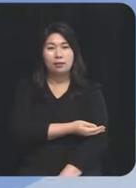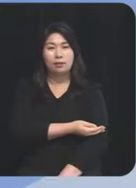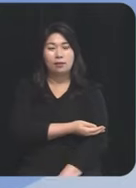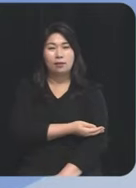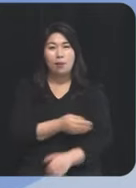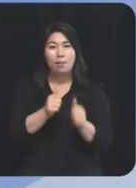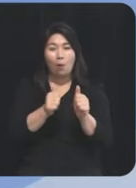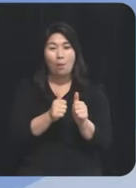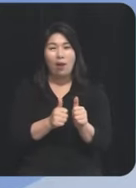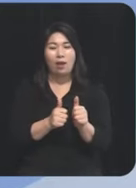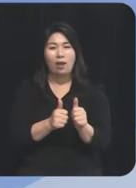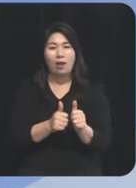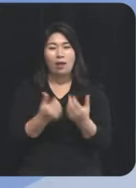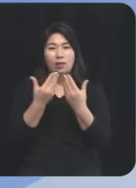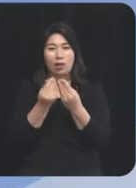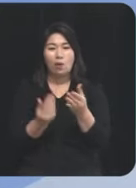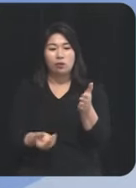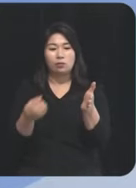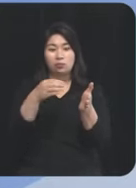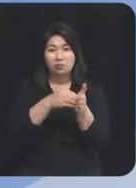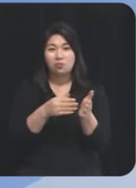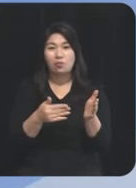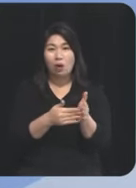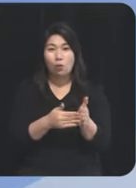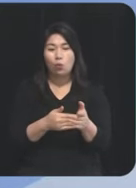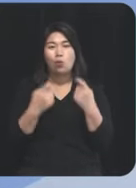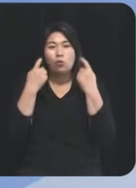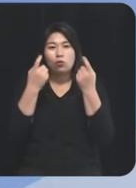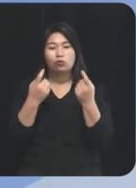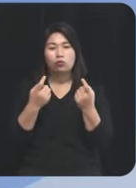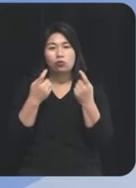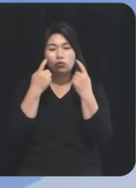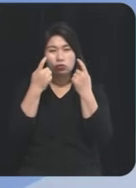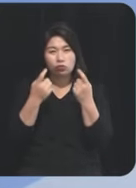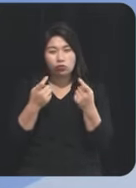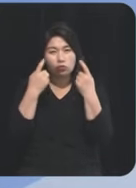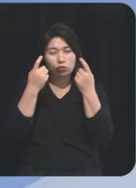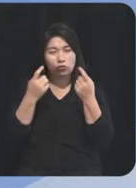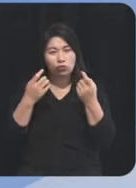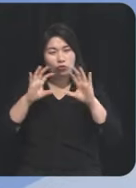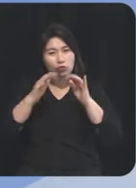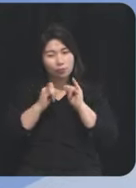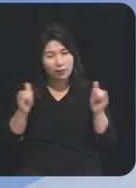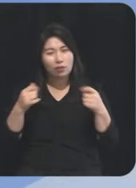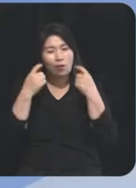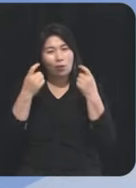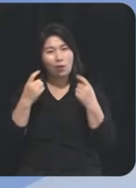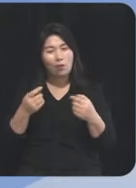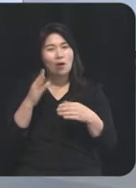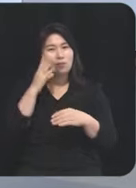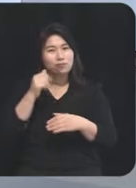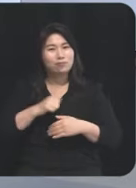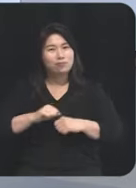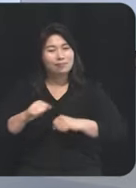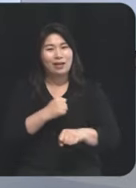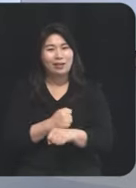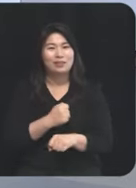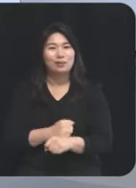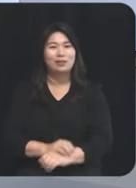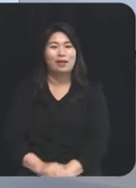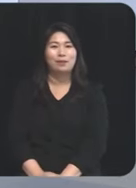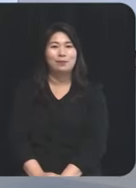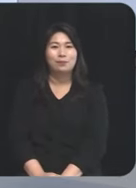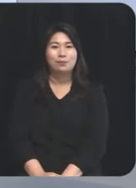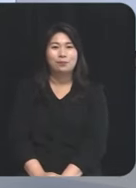관광기본법에 관광기본권 조항을 집어넣어서 국민관광을 활성화시키고 네. 제주관광을 부흥시키도록 하겠습니다.